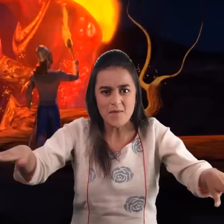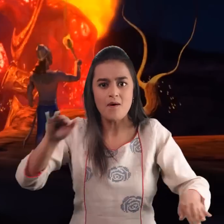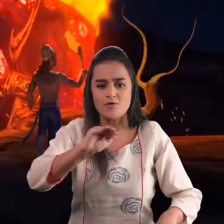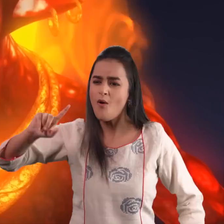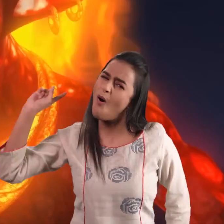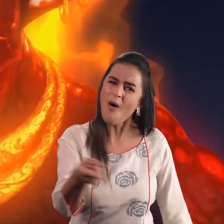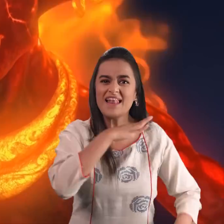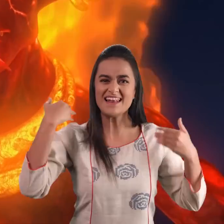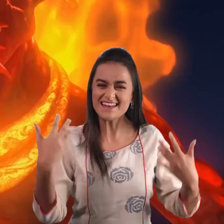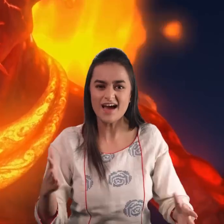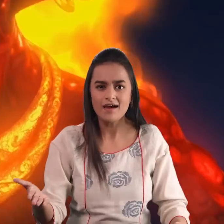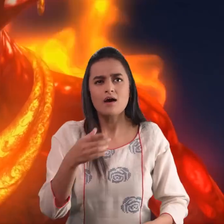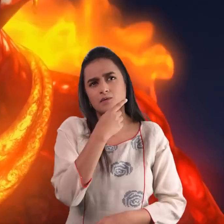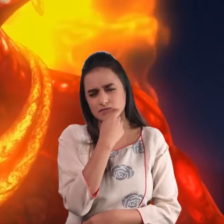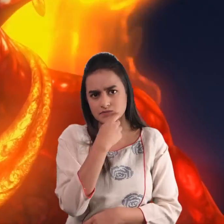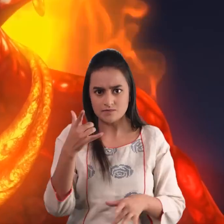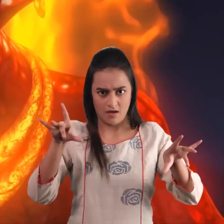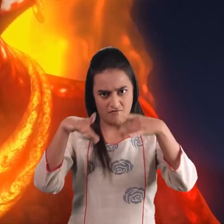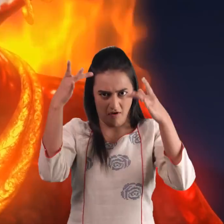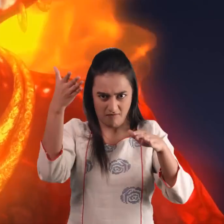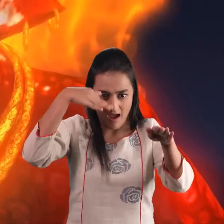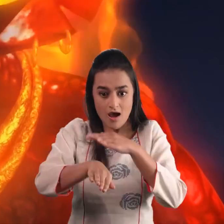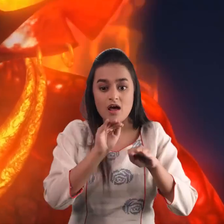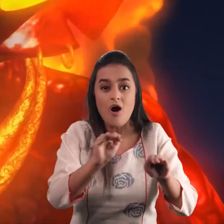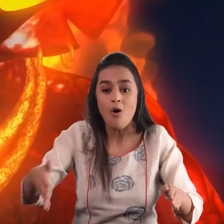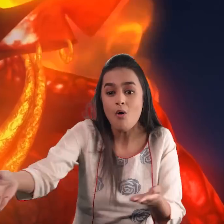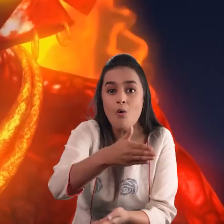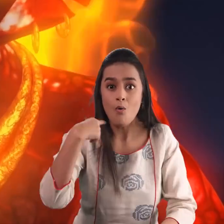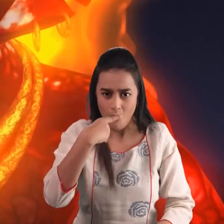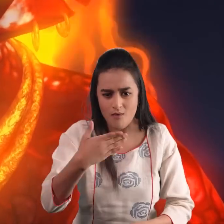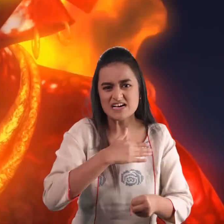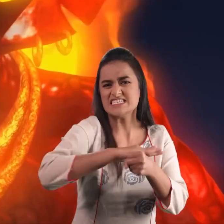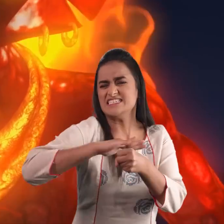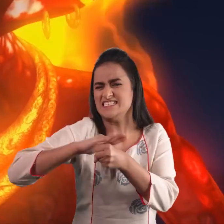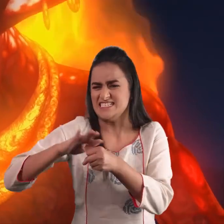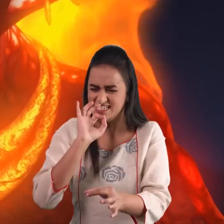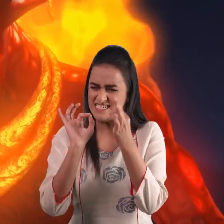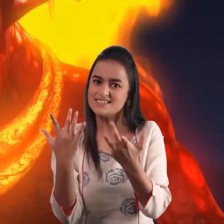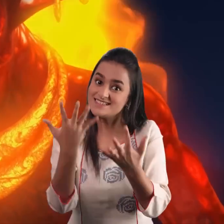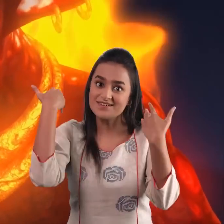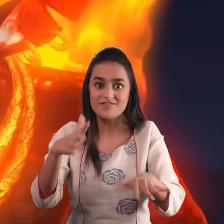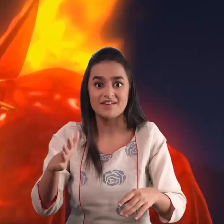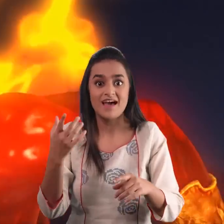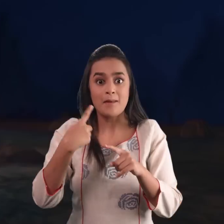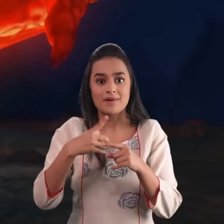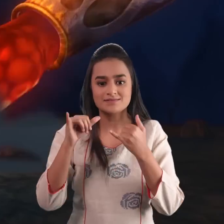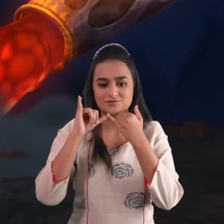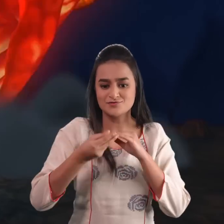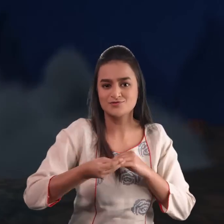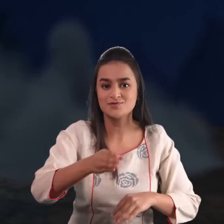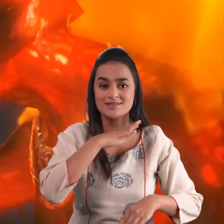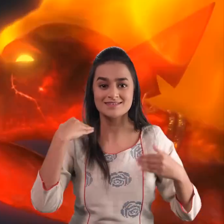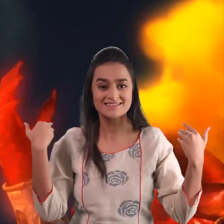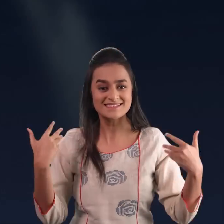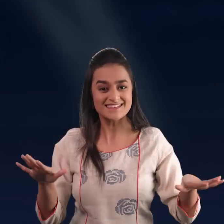को तैयार है। मैं वन के पेड़ों और उनके छांव में खेलने वाले सभी बच्चों को जला दूंगा, और महाराज का काल